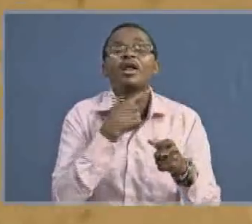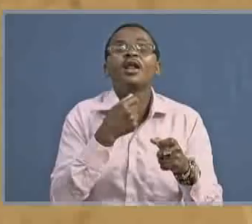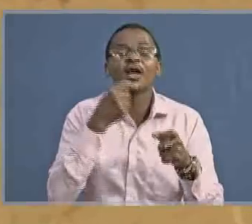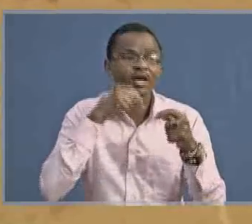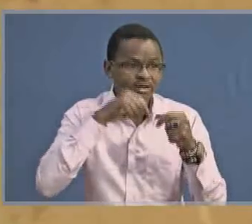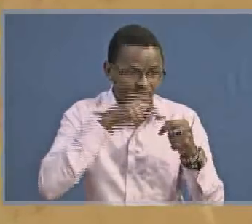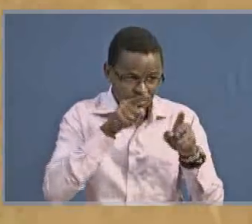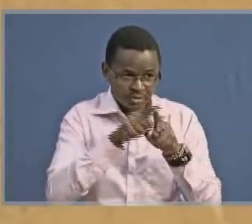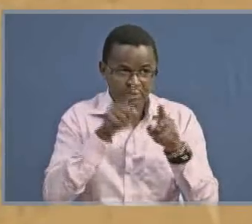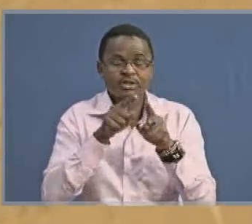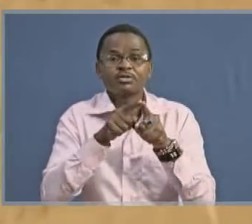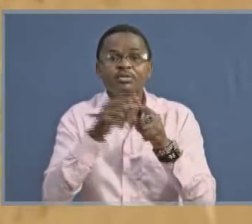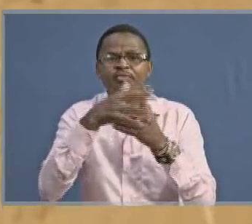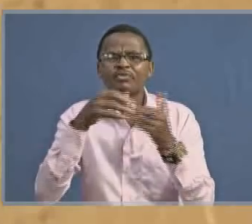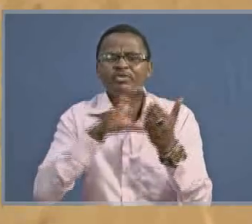kuku na mbuzi.